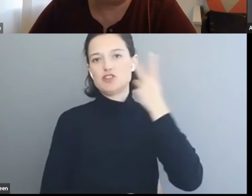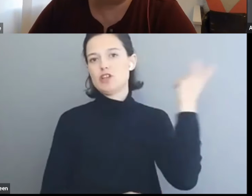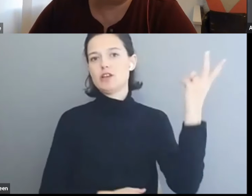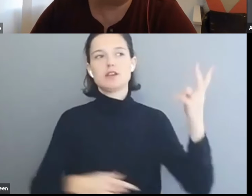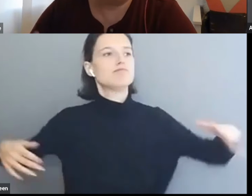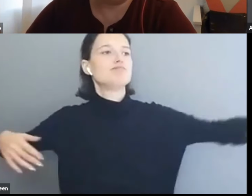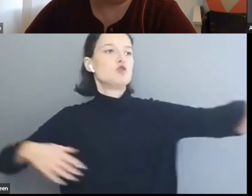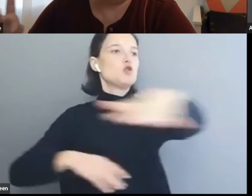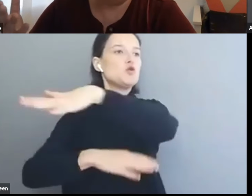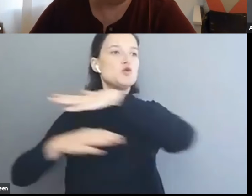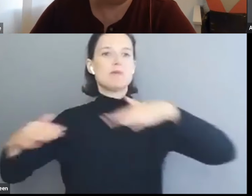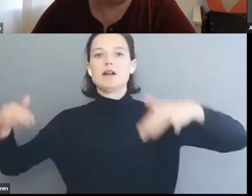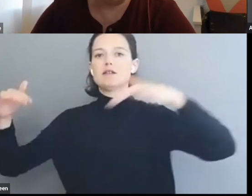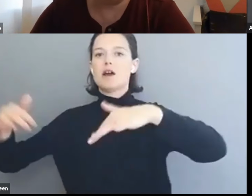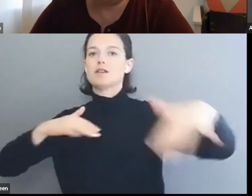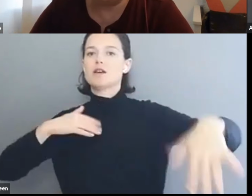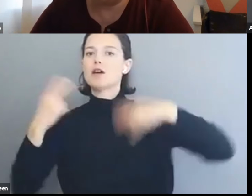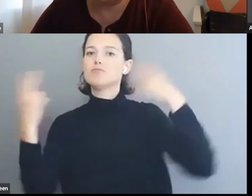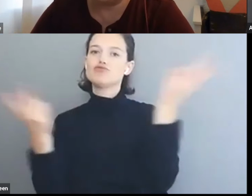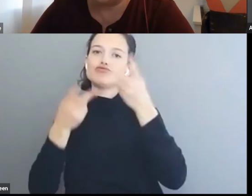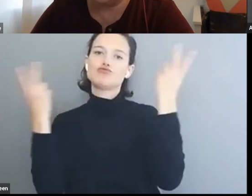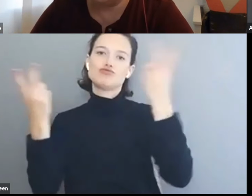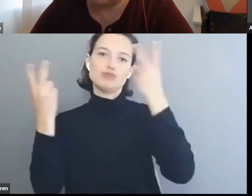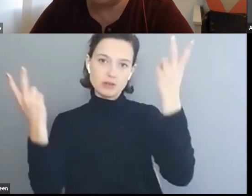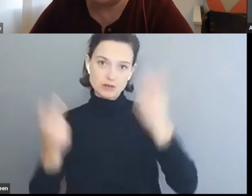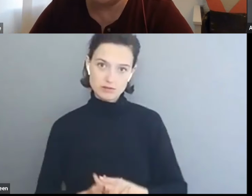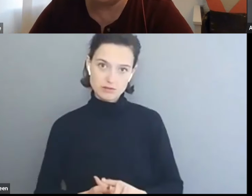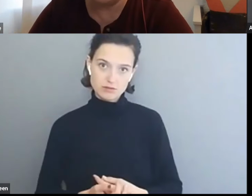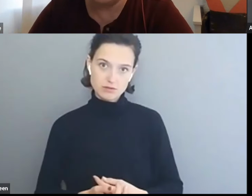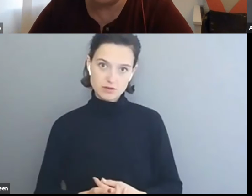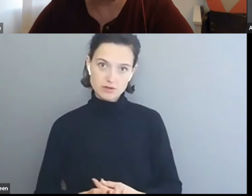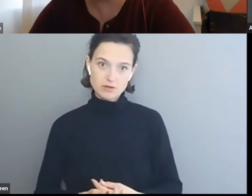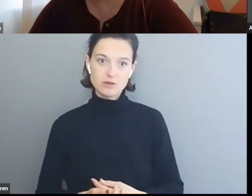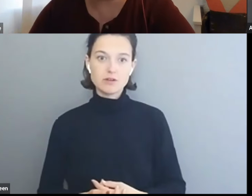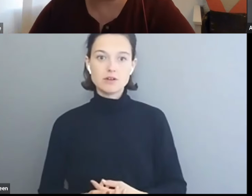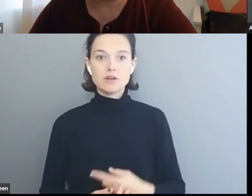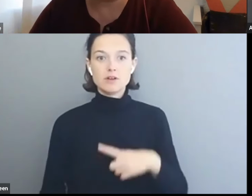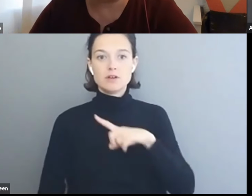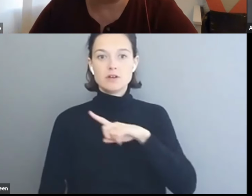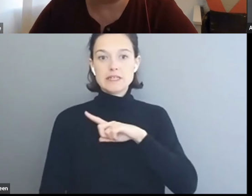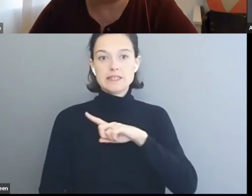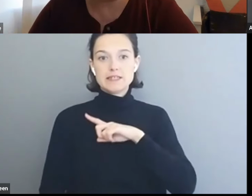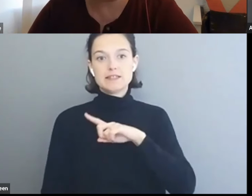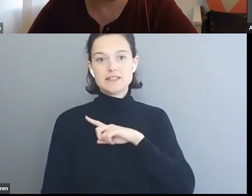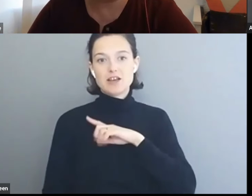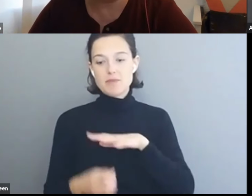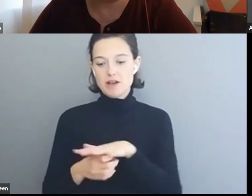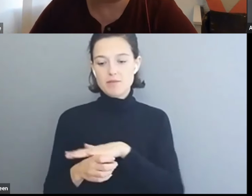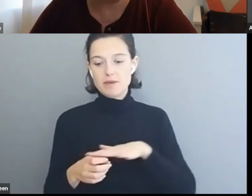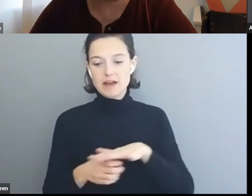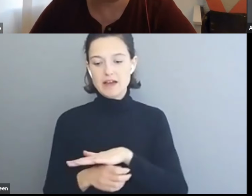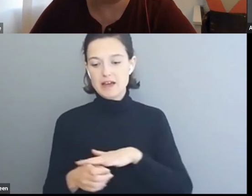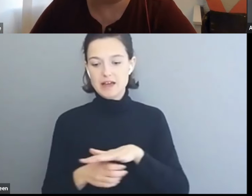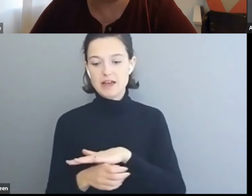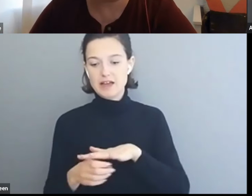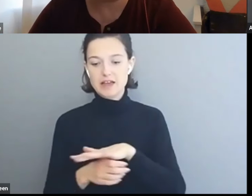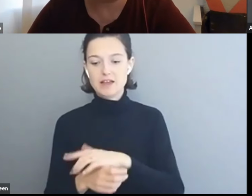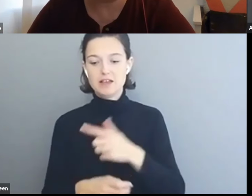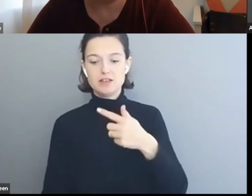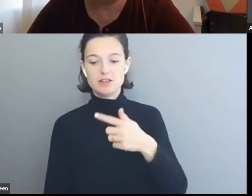Ein Aspekt, der bei vielen Dingen eine Rolle spielt. Ich komme aus dem, ganz ursprünglich mal aus dem Bereich der Typografie. Auch da ist